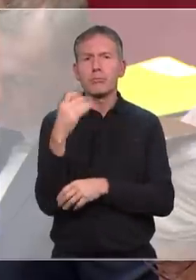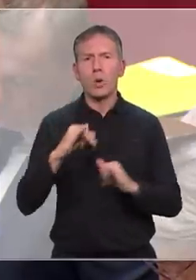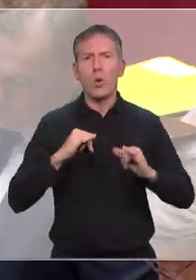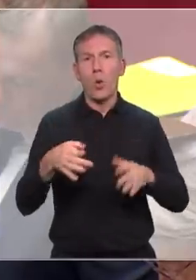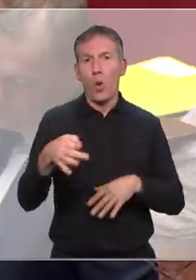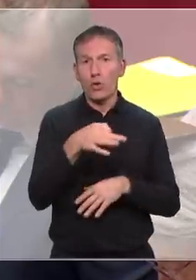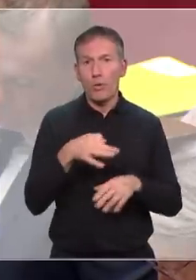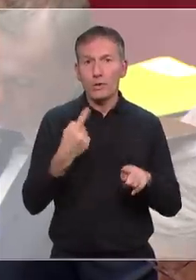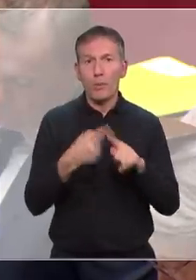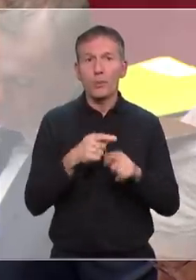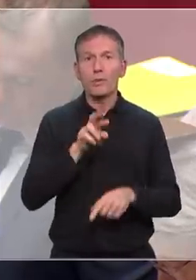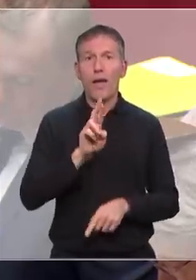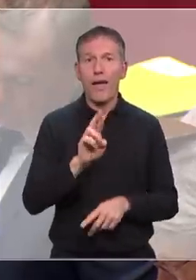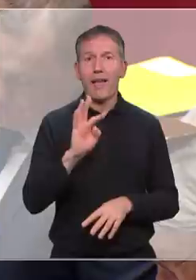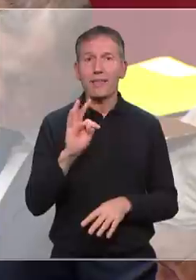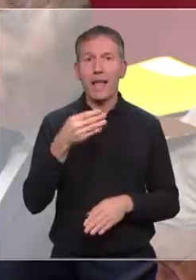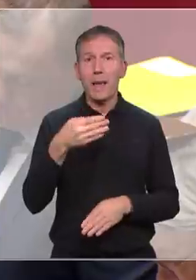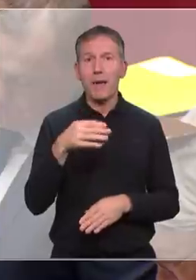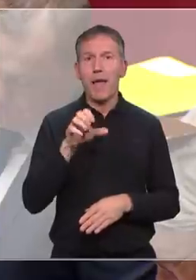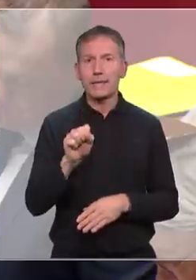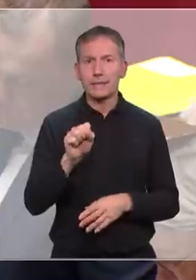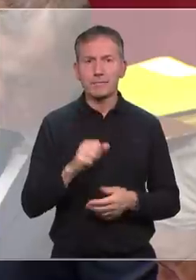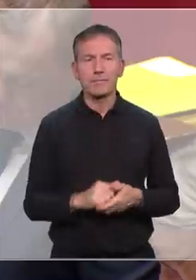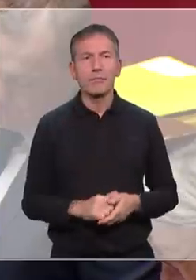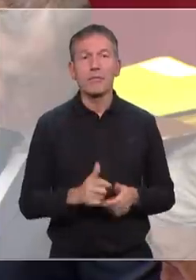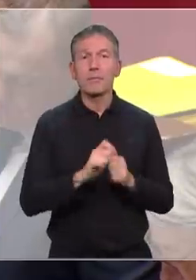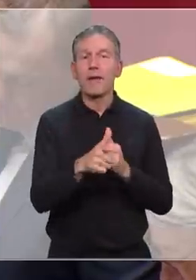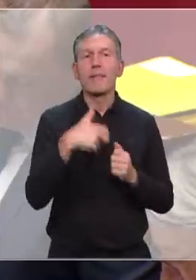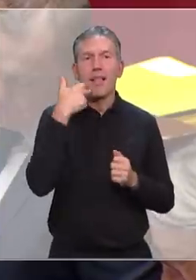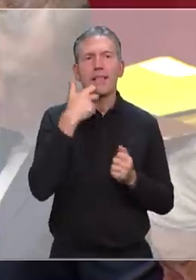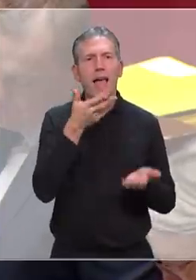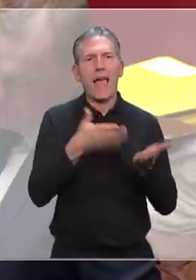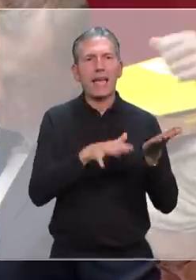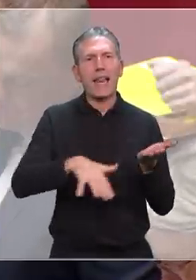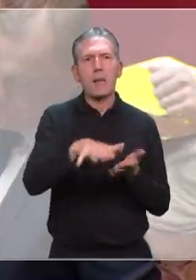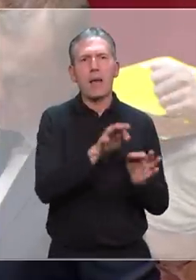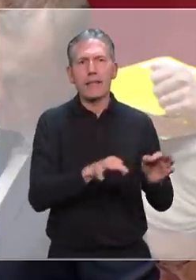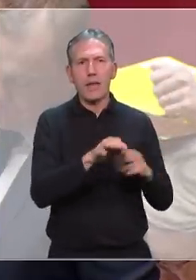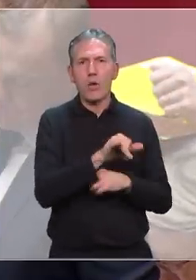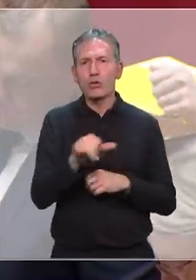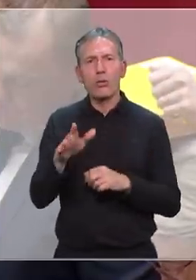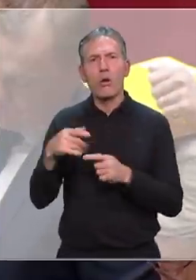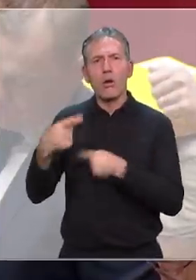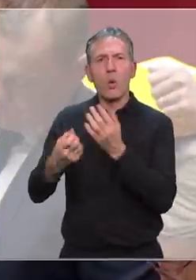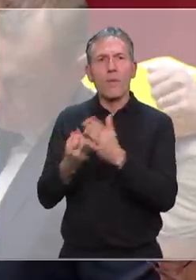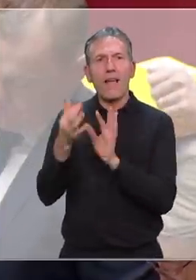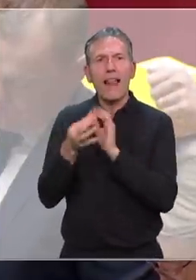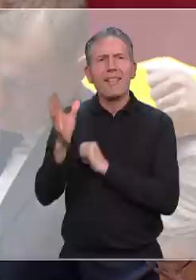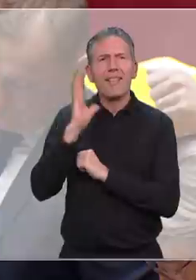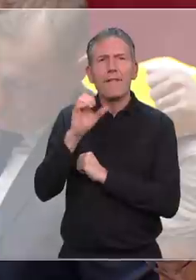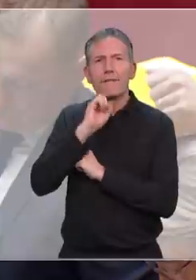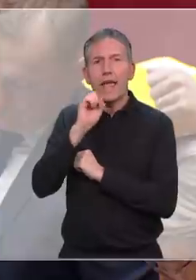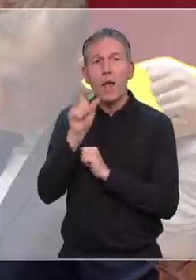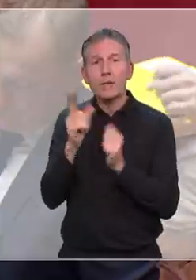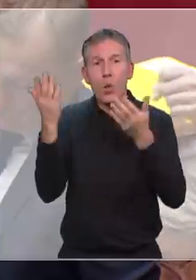RTMS. En parallèle, à côté de ce dispositif qui va des trains d'équilibre du territoire jusqu'à ces régénérations de petites lignes aux trains de nuit et aux